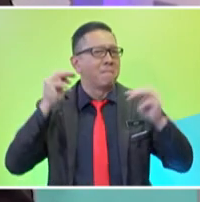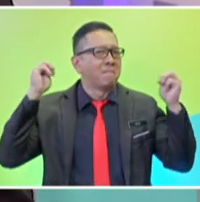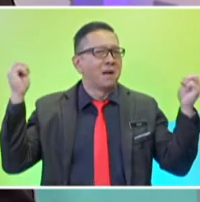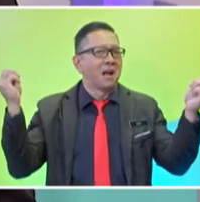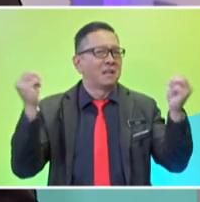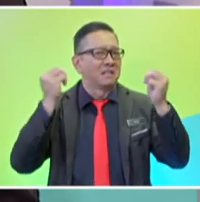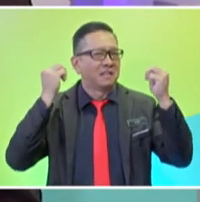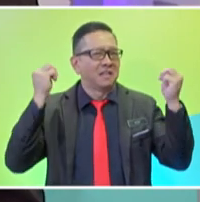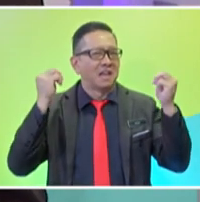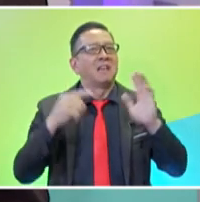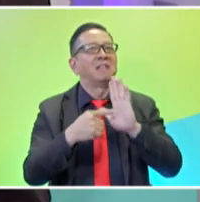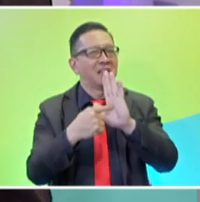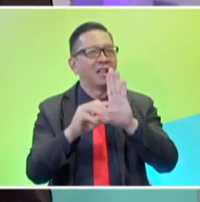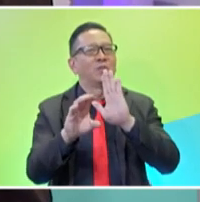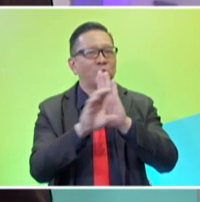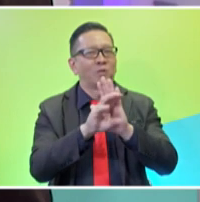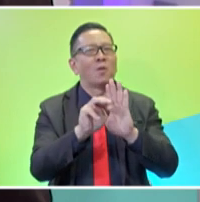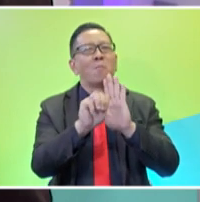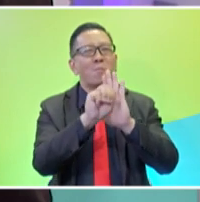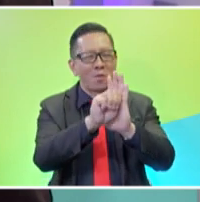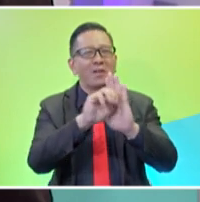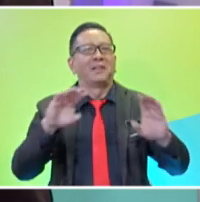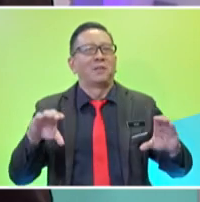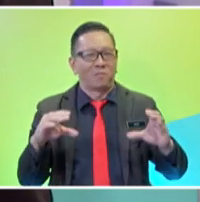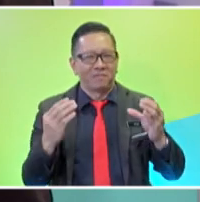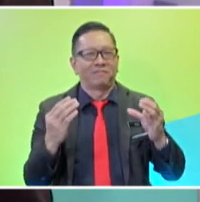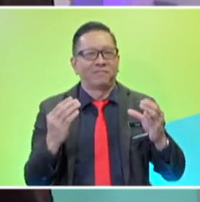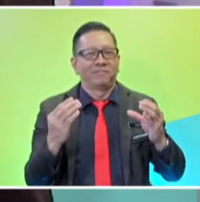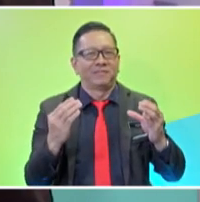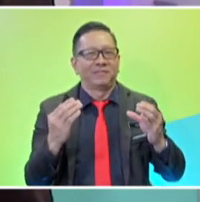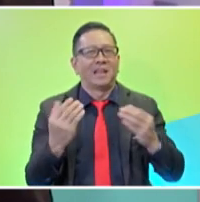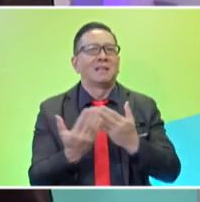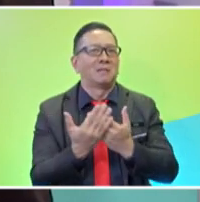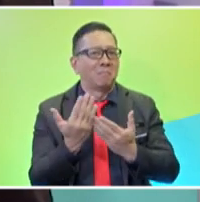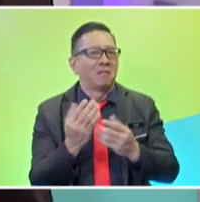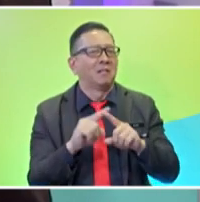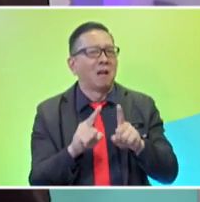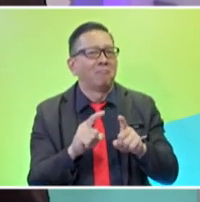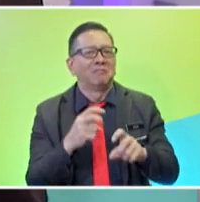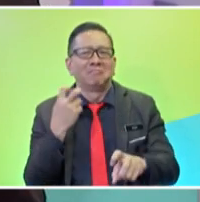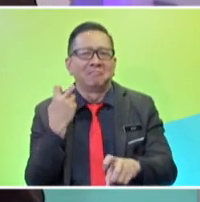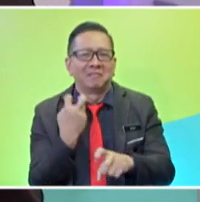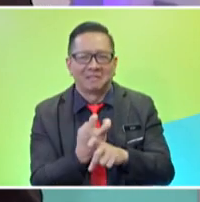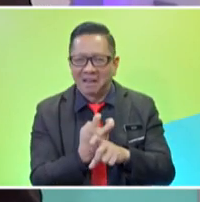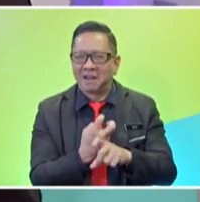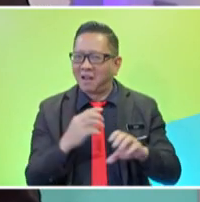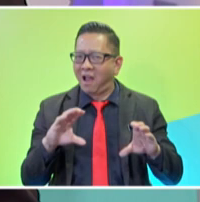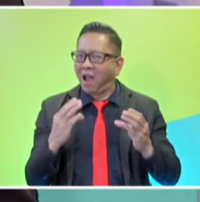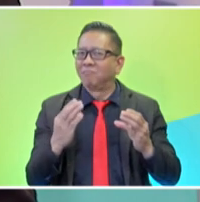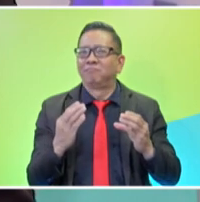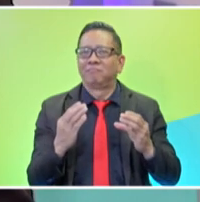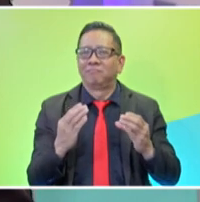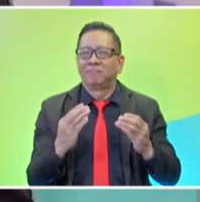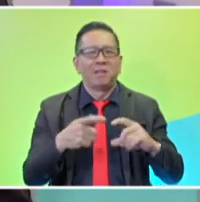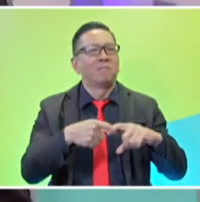inilah model yang kita buat ya tapi sebenarnya rumit ya dan dan dia berkaitan